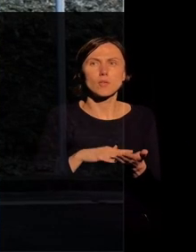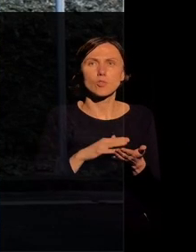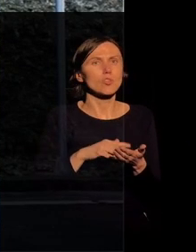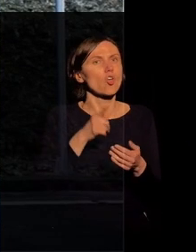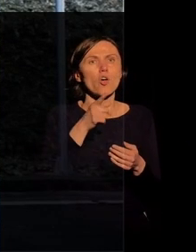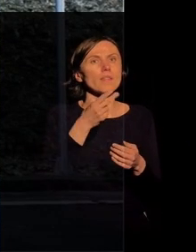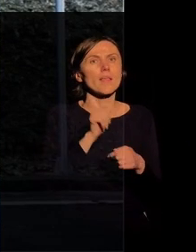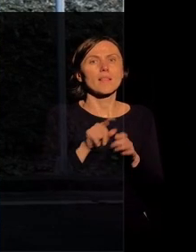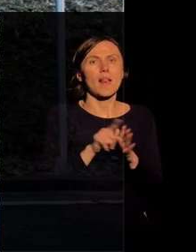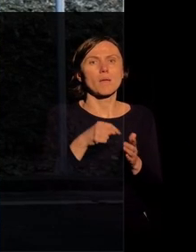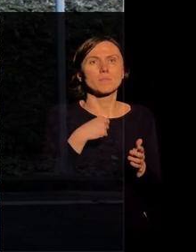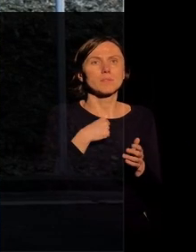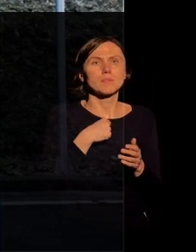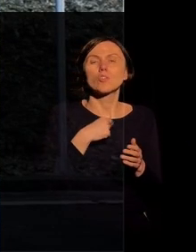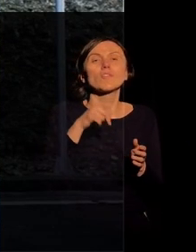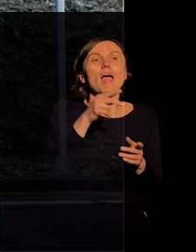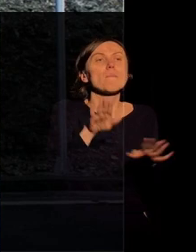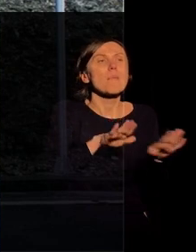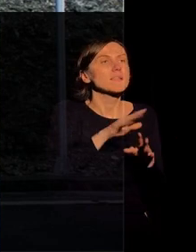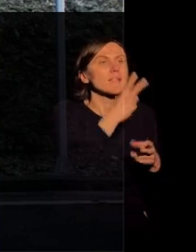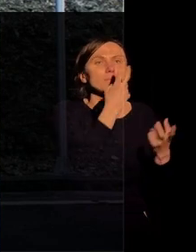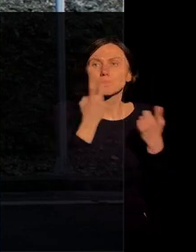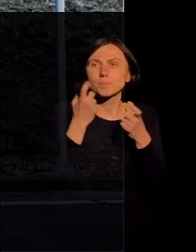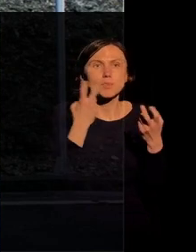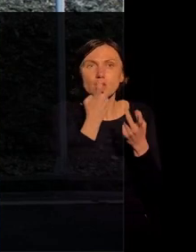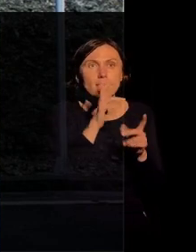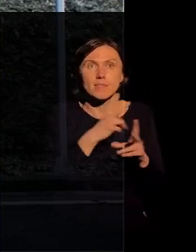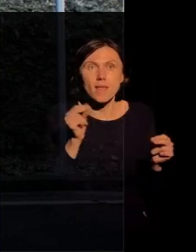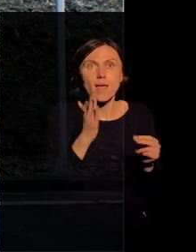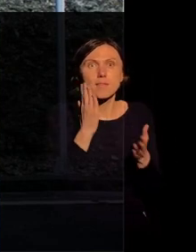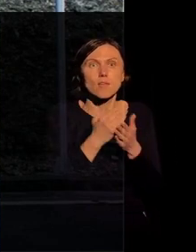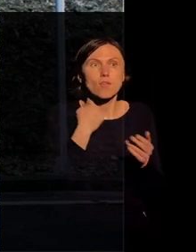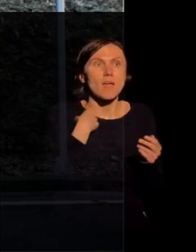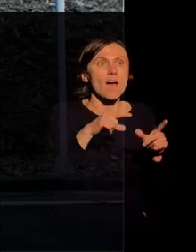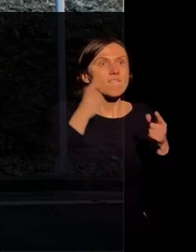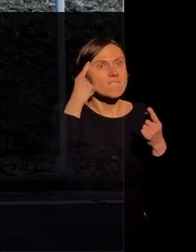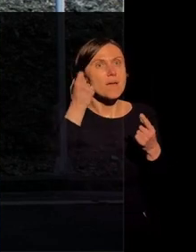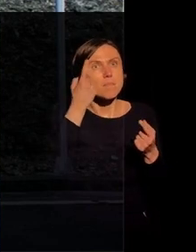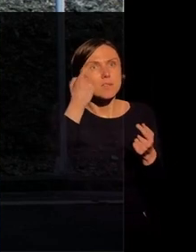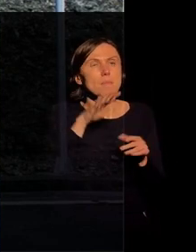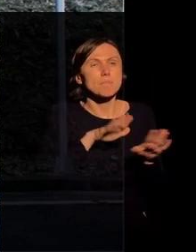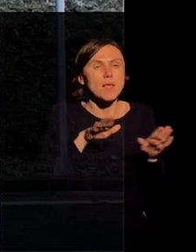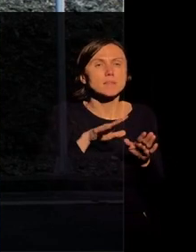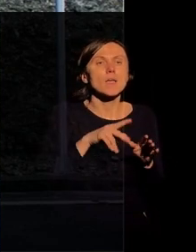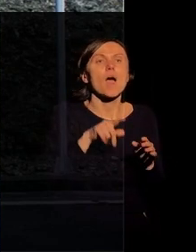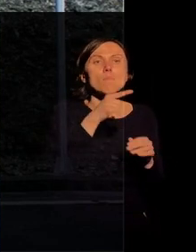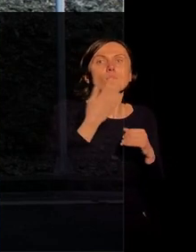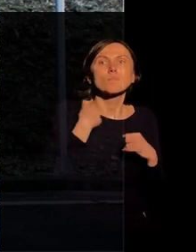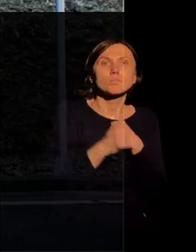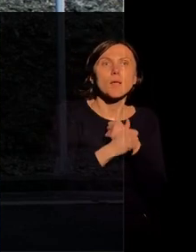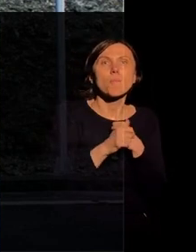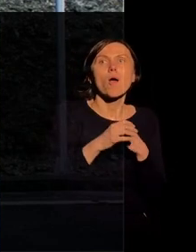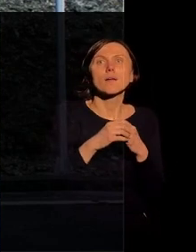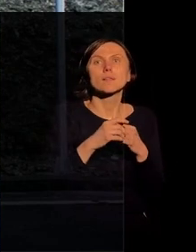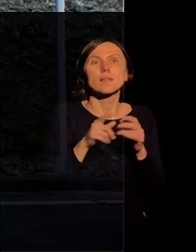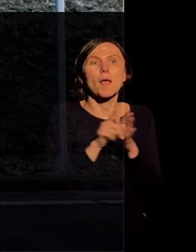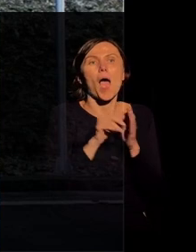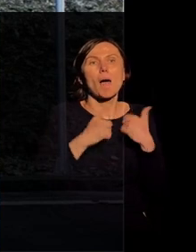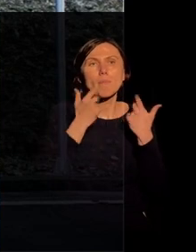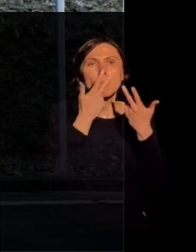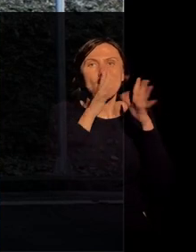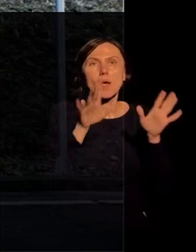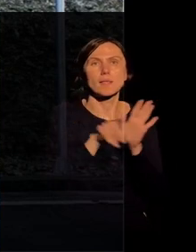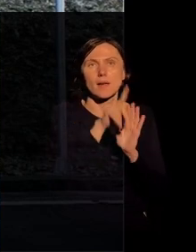nie miejsca mnie przyciągały, tylko wymyślałem sobie takie miejsca, które byłyby atrakcyjne ze względu na potencjalną publiczność